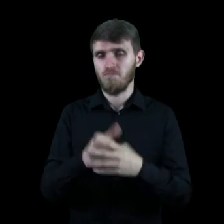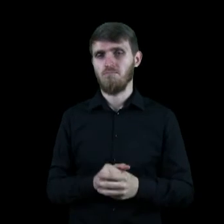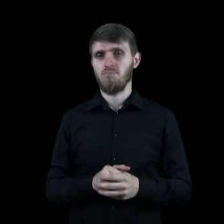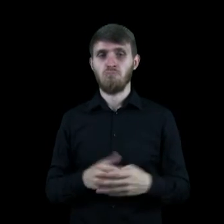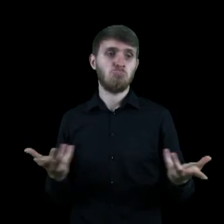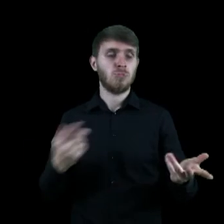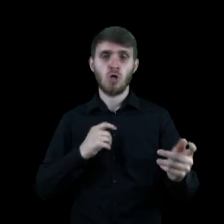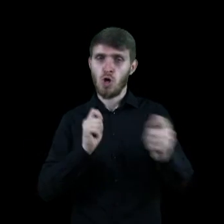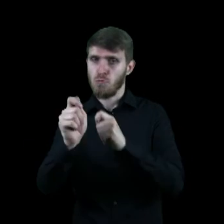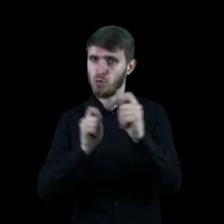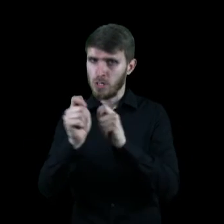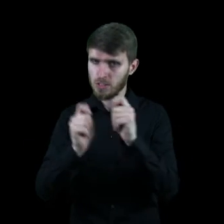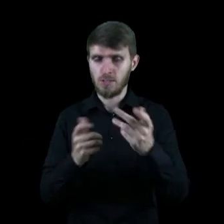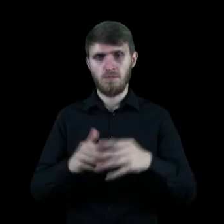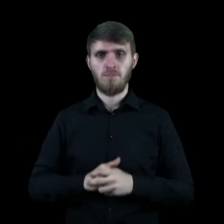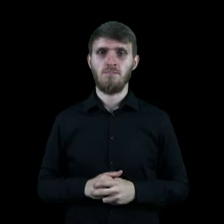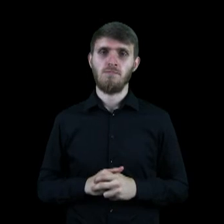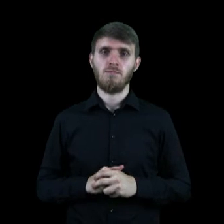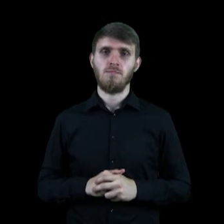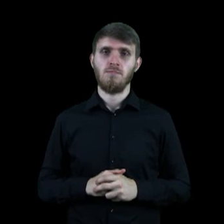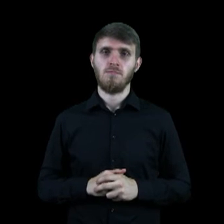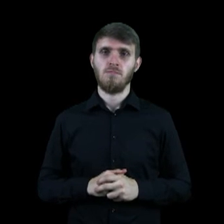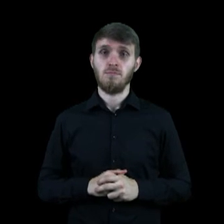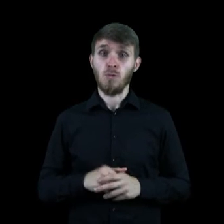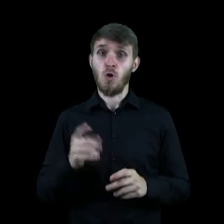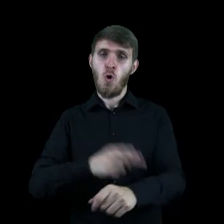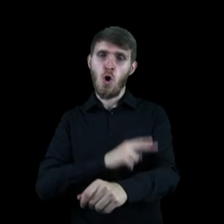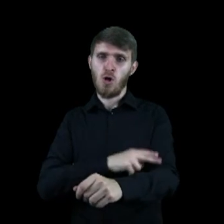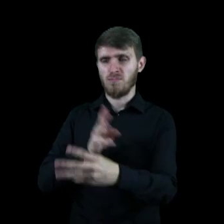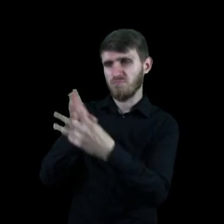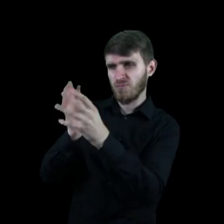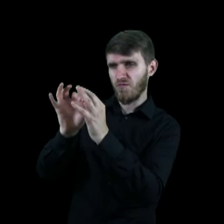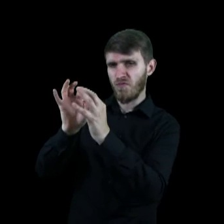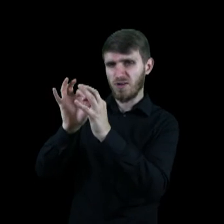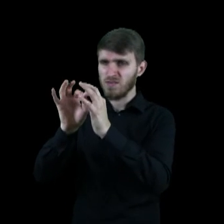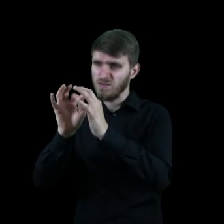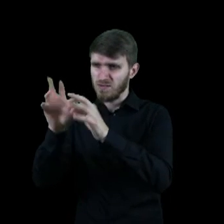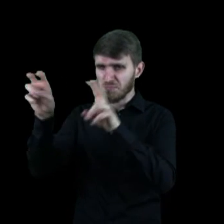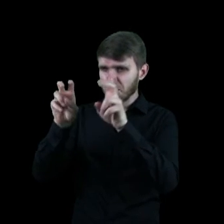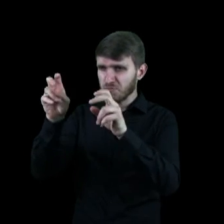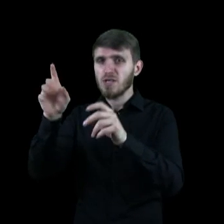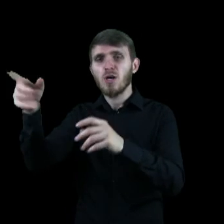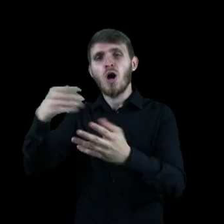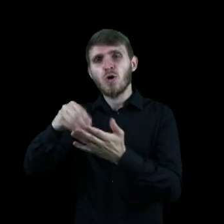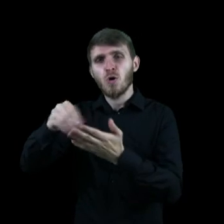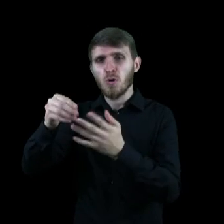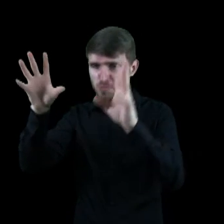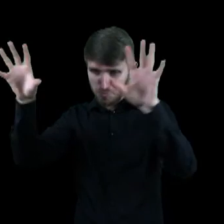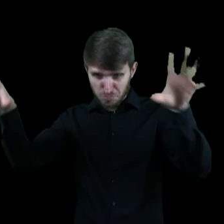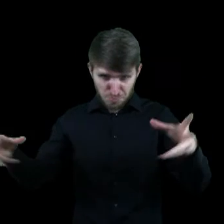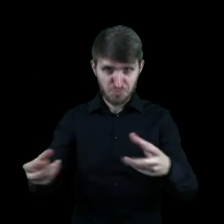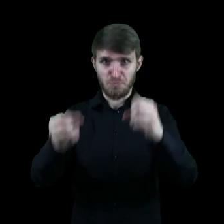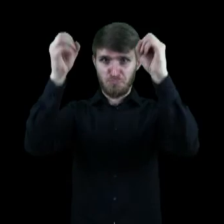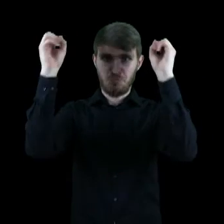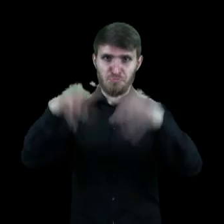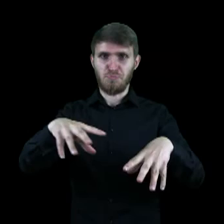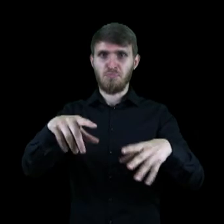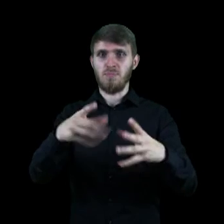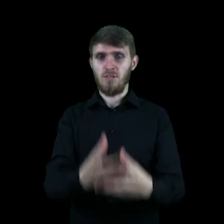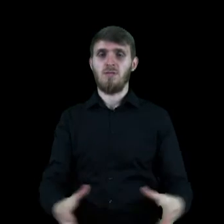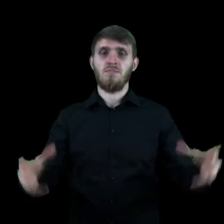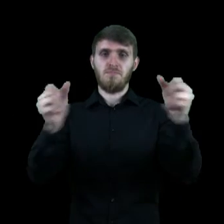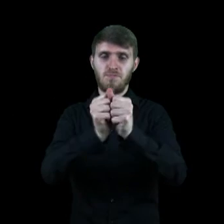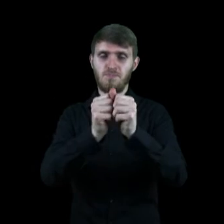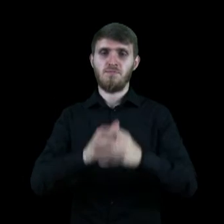Może też potrzebować usług. Transportu. Urząd stara się określić koszyk